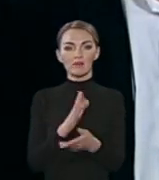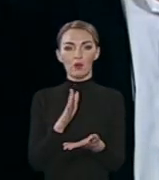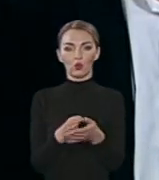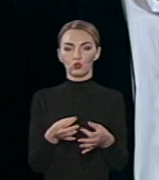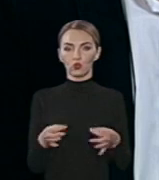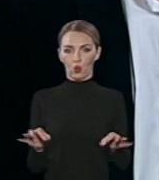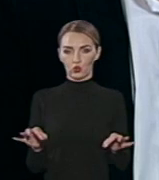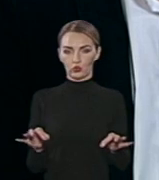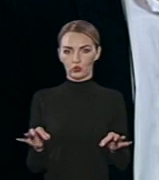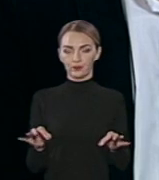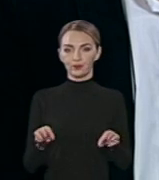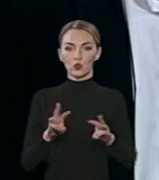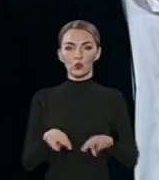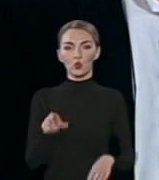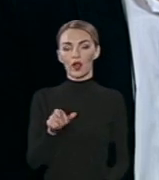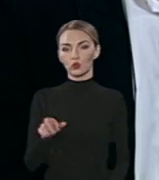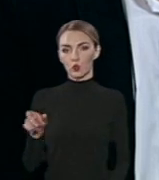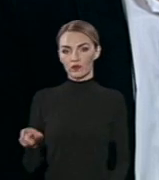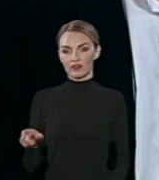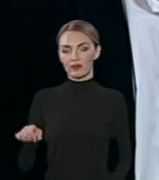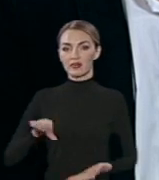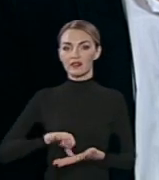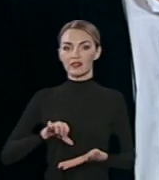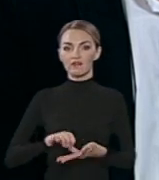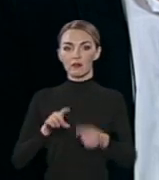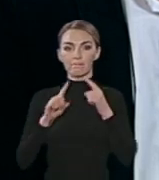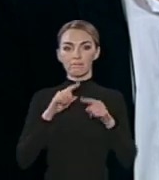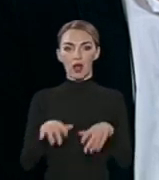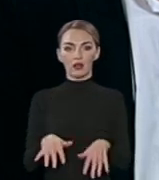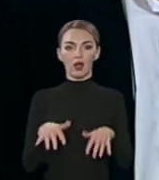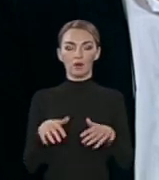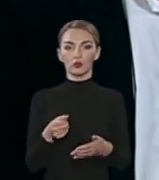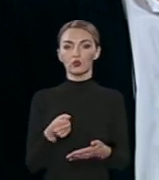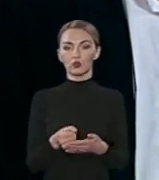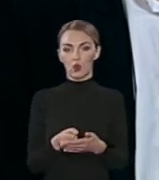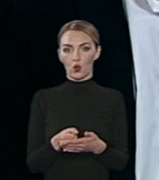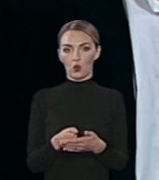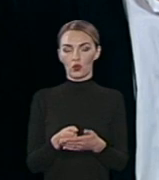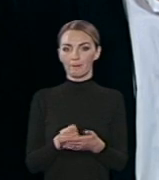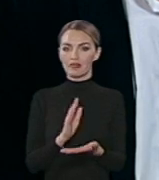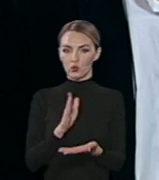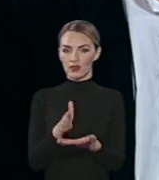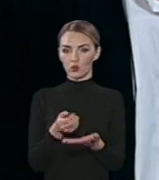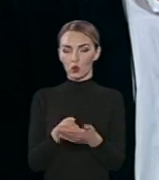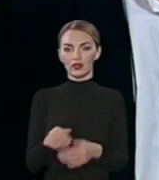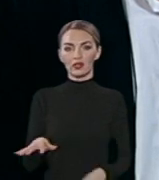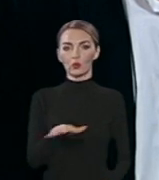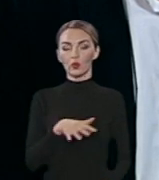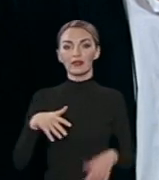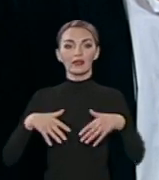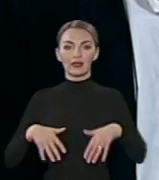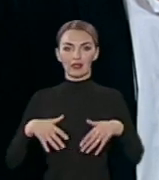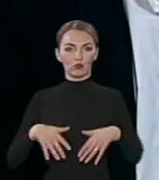доступу урядовців і представників парламенту до, ну, безпосередньо до території Криму,